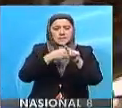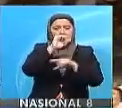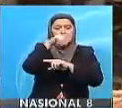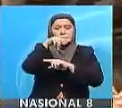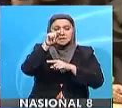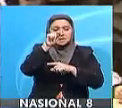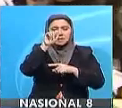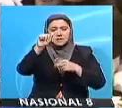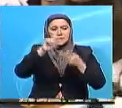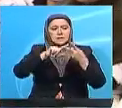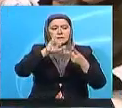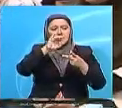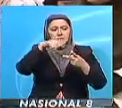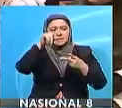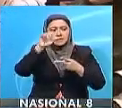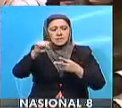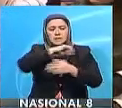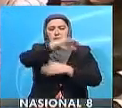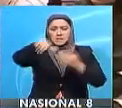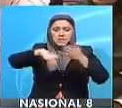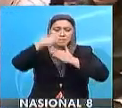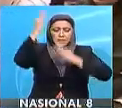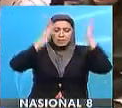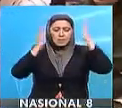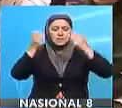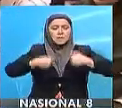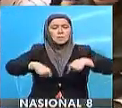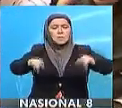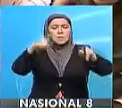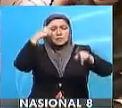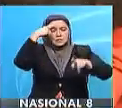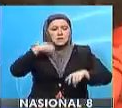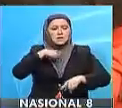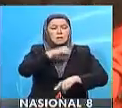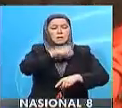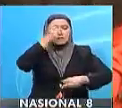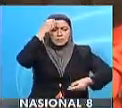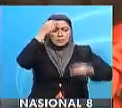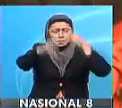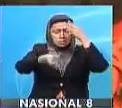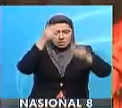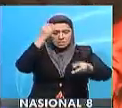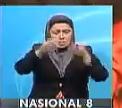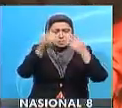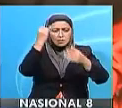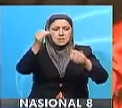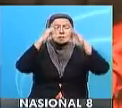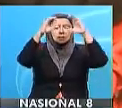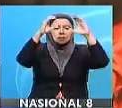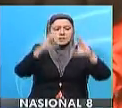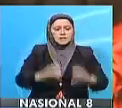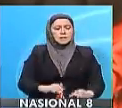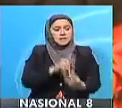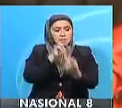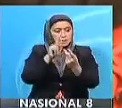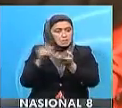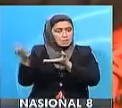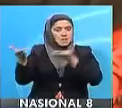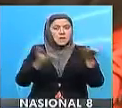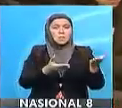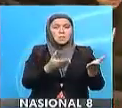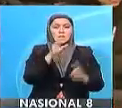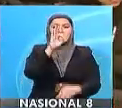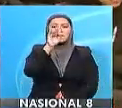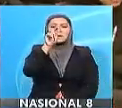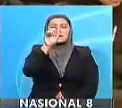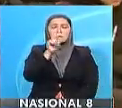Malaysia ia memberi peluang kepada ahlinya untuk melontarkan idea dan penghujahan secara berkhidmah dengan membawa Fakta yang benar